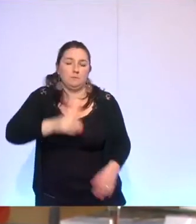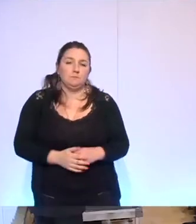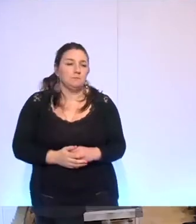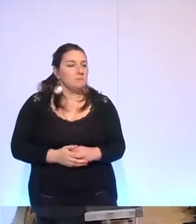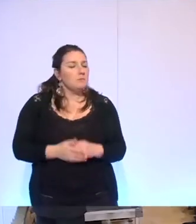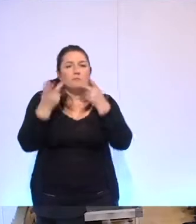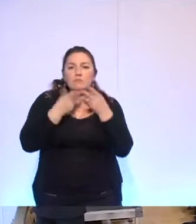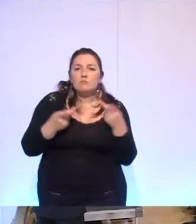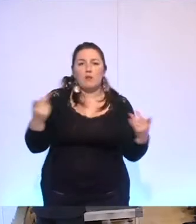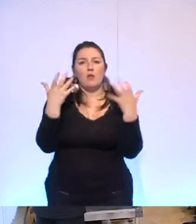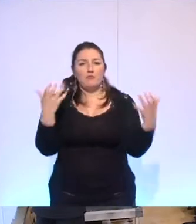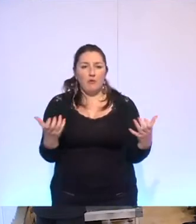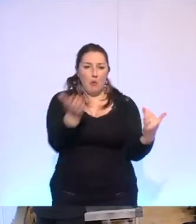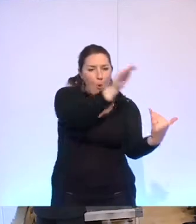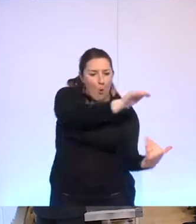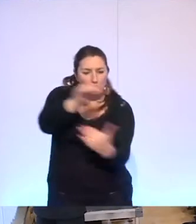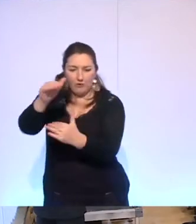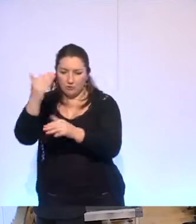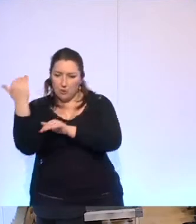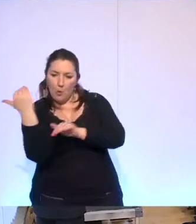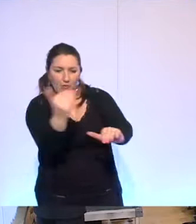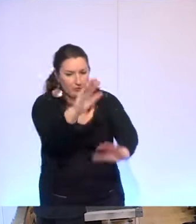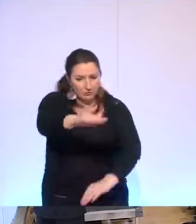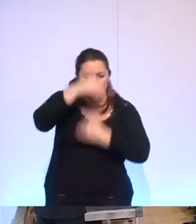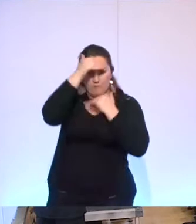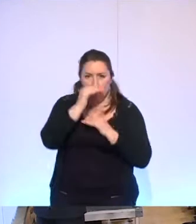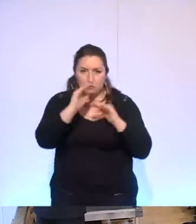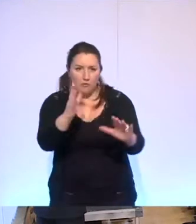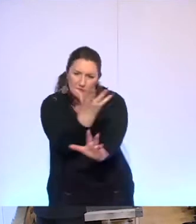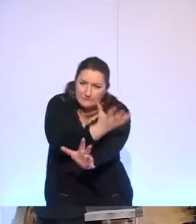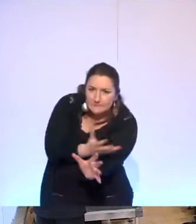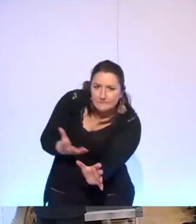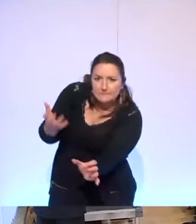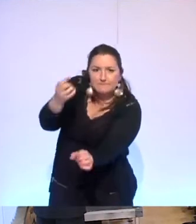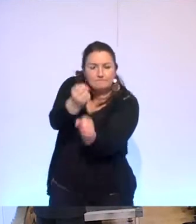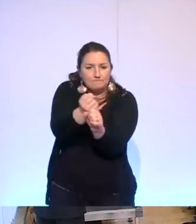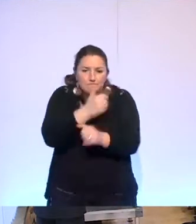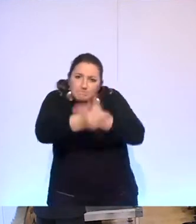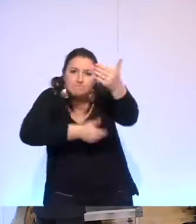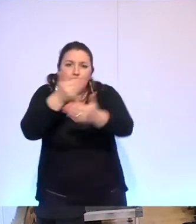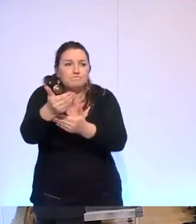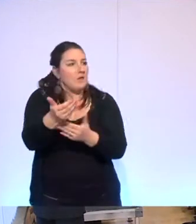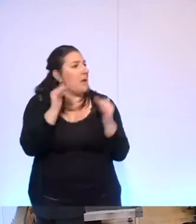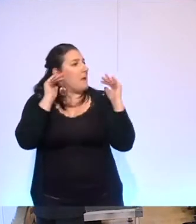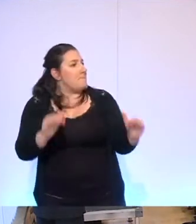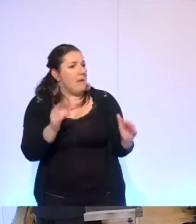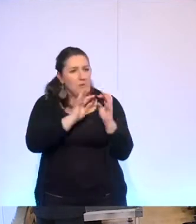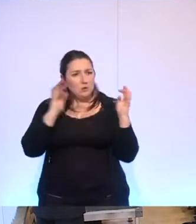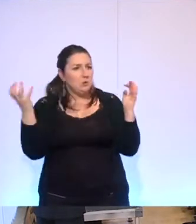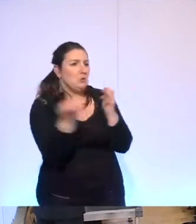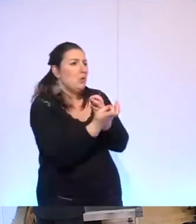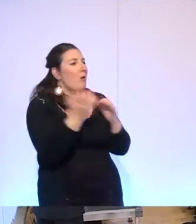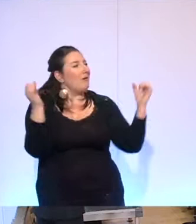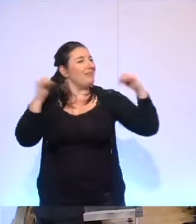J'ai dit que je voulais recréer la confiance. Je souhaite que dans cette Assemblée, même si l'on n'est pas d'accord sur tout, on puisse travailler ensemble et